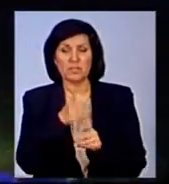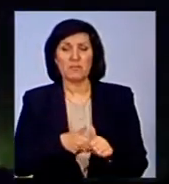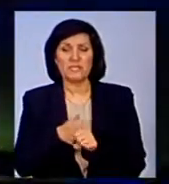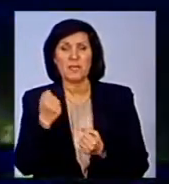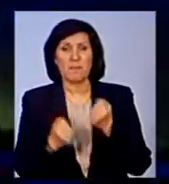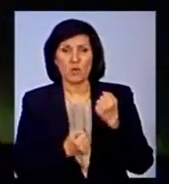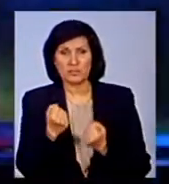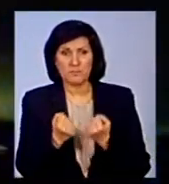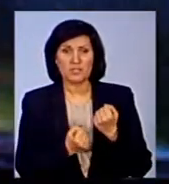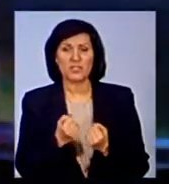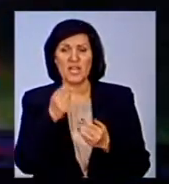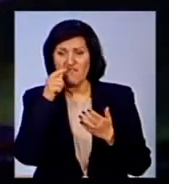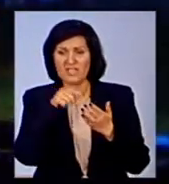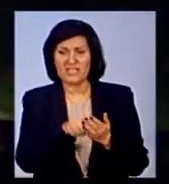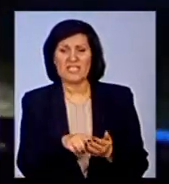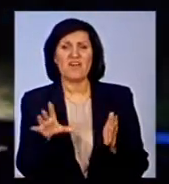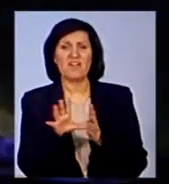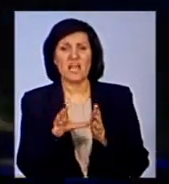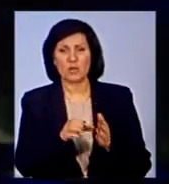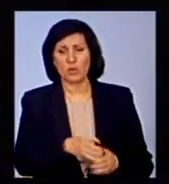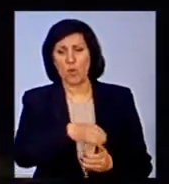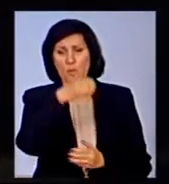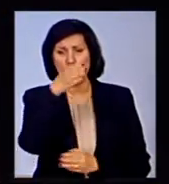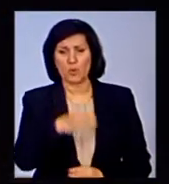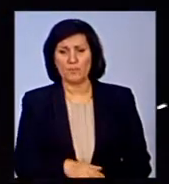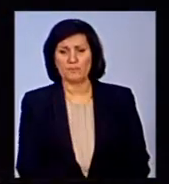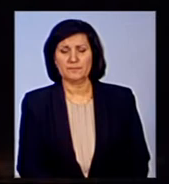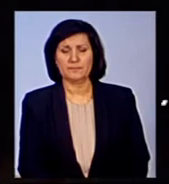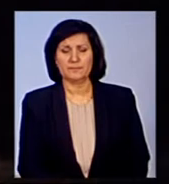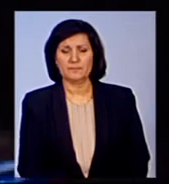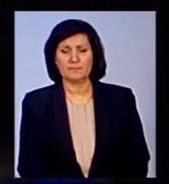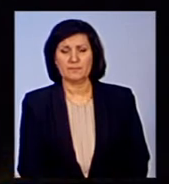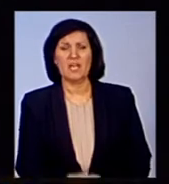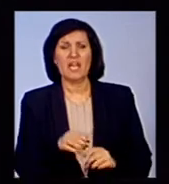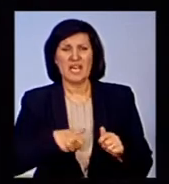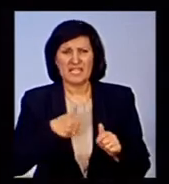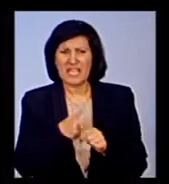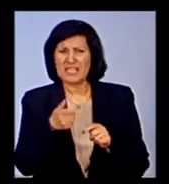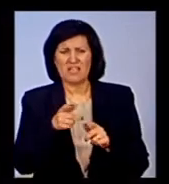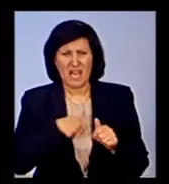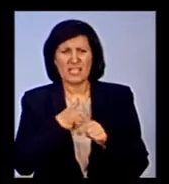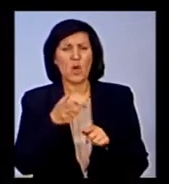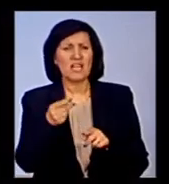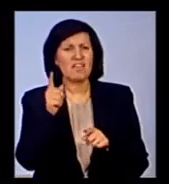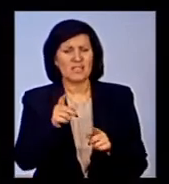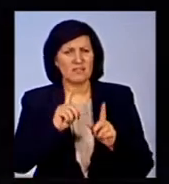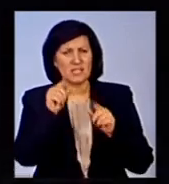машина порушника влетіла в електроопору. Їду ззаді, їду, але йде на великій